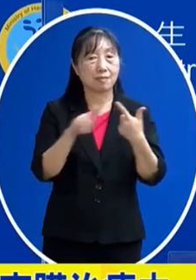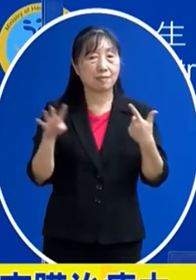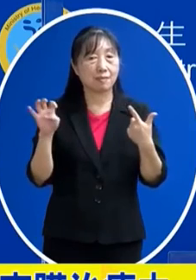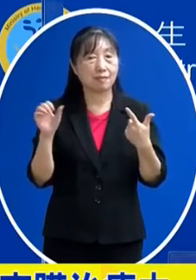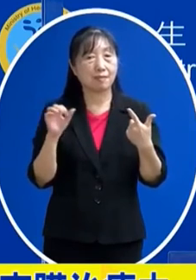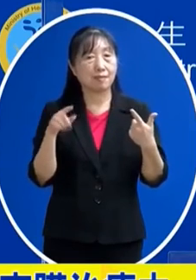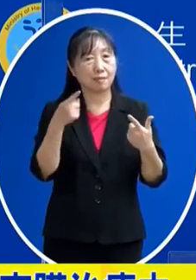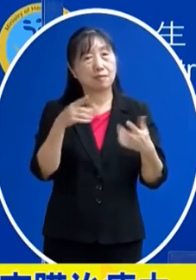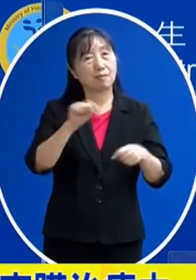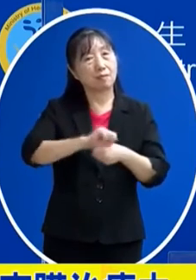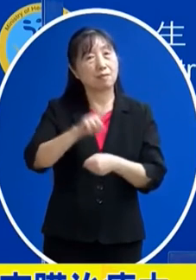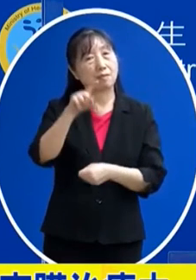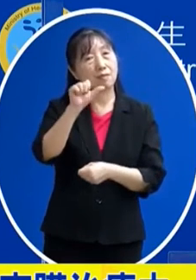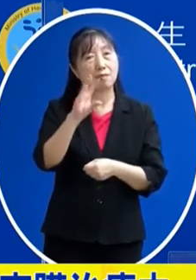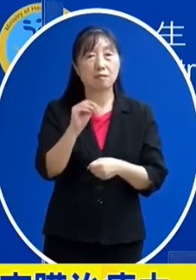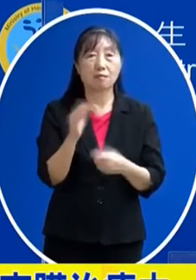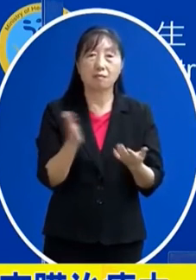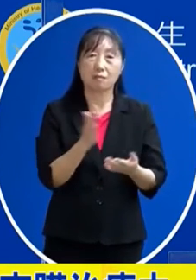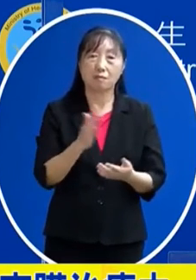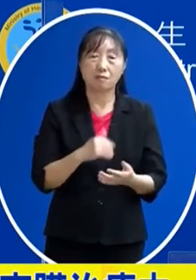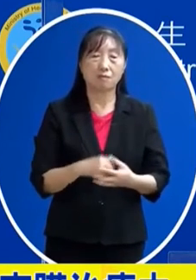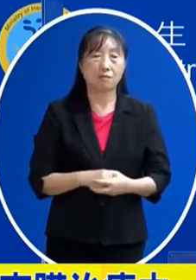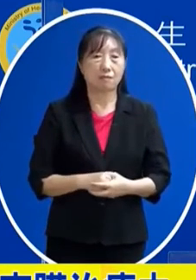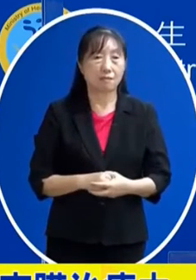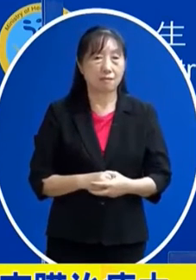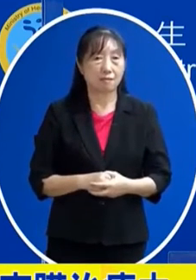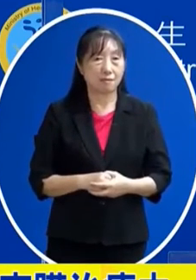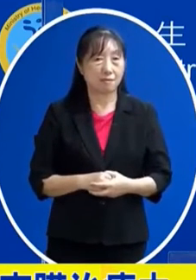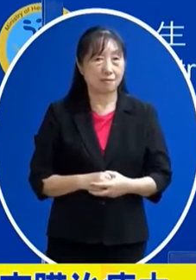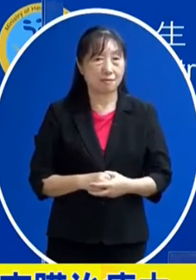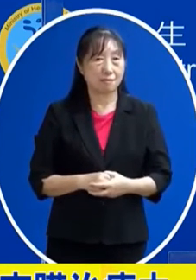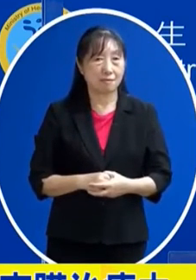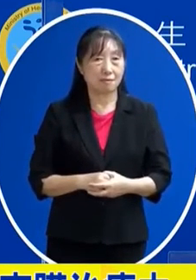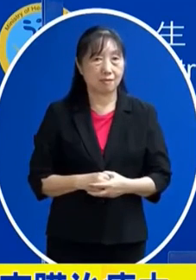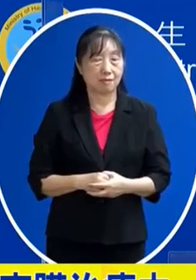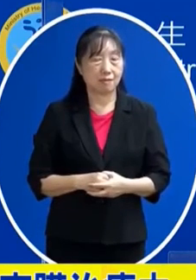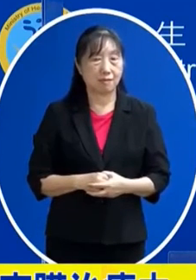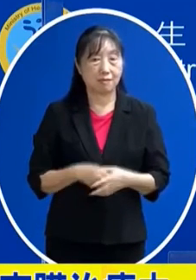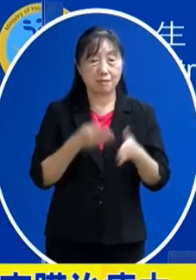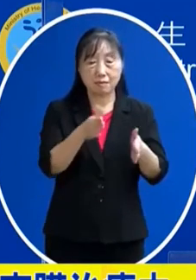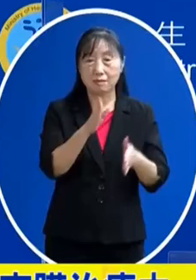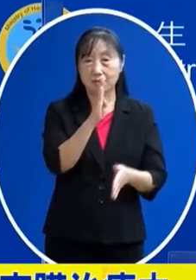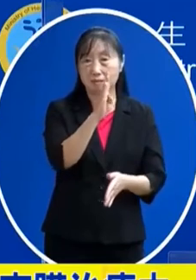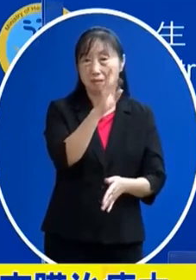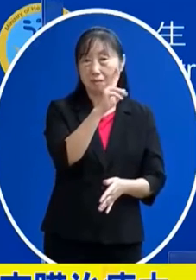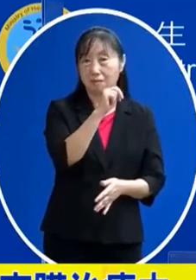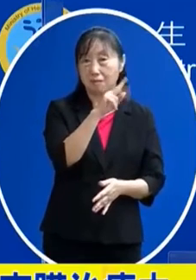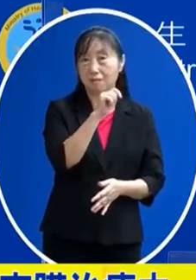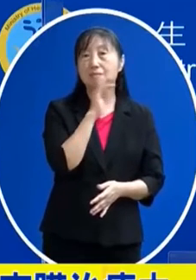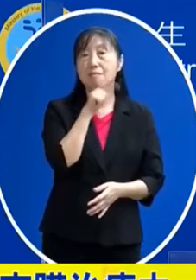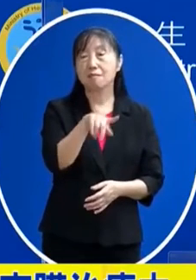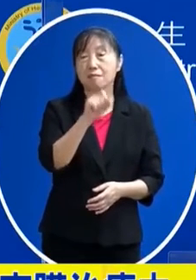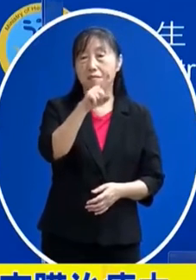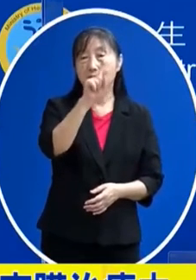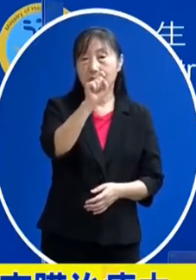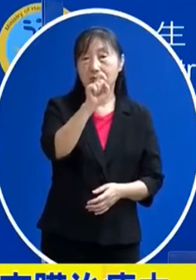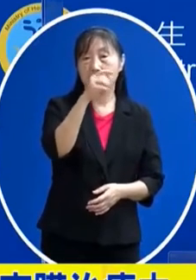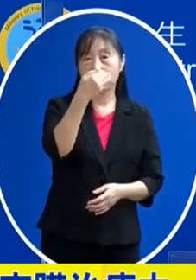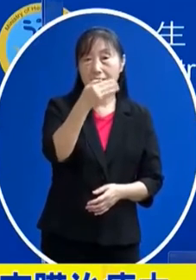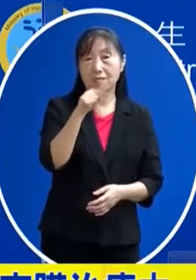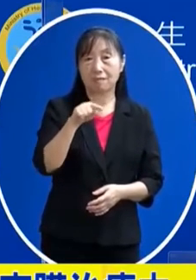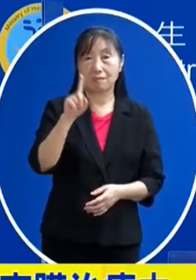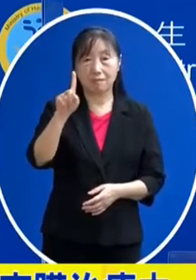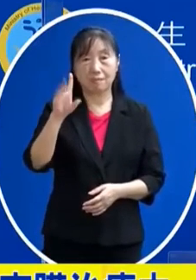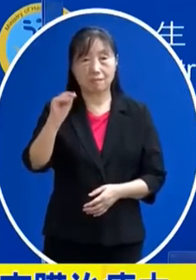这大概是150,000了。那另外，所以整个 BNT 的部分是